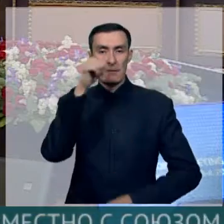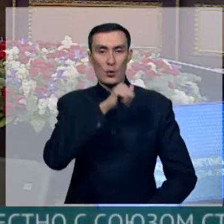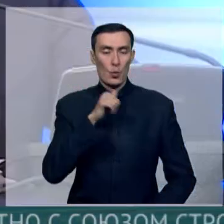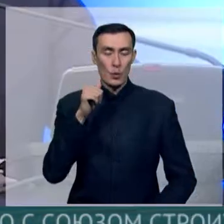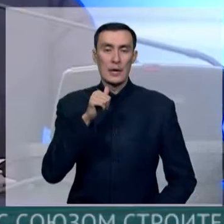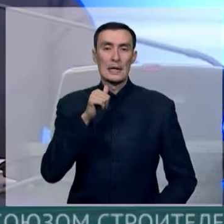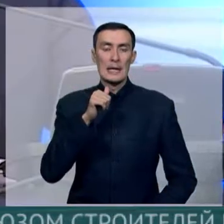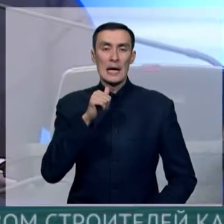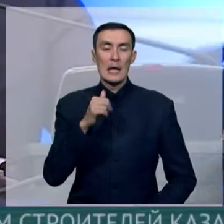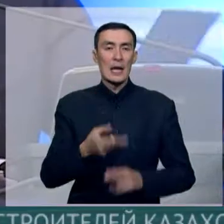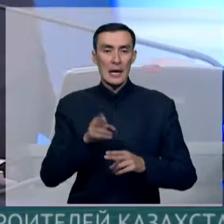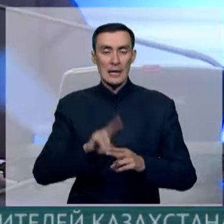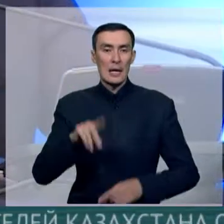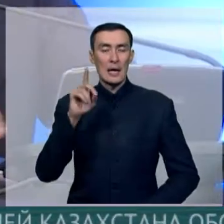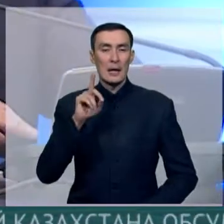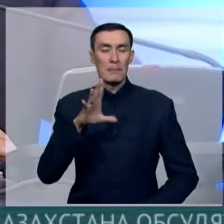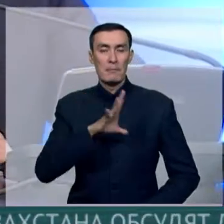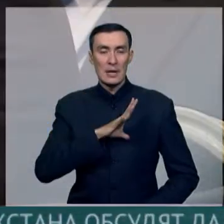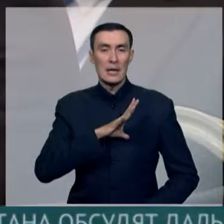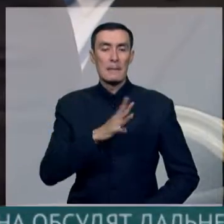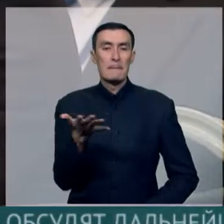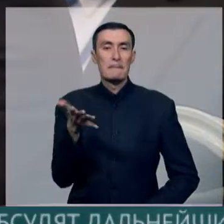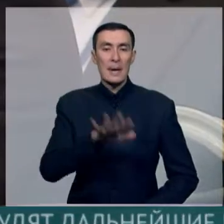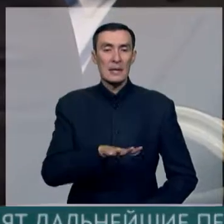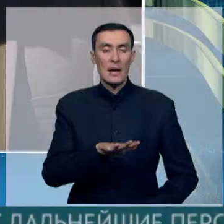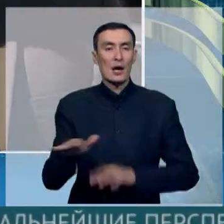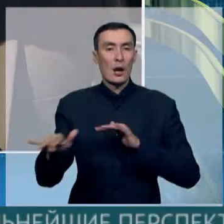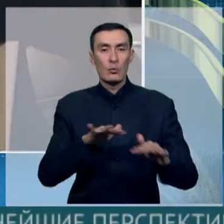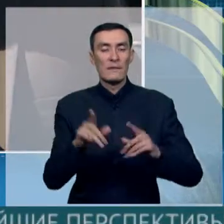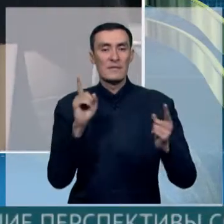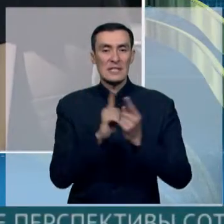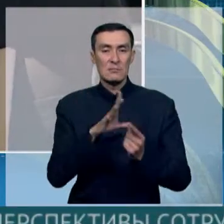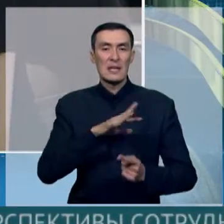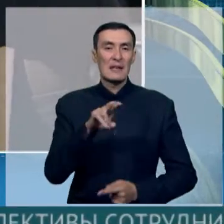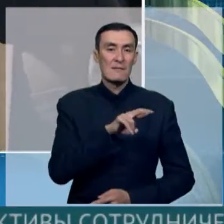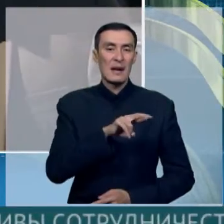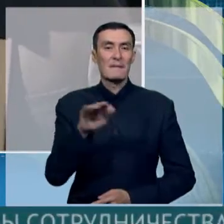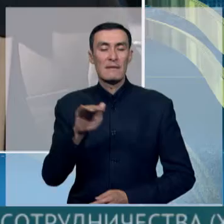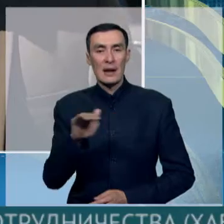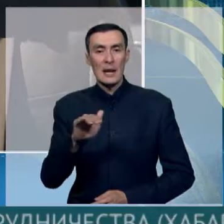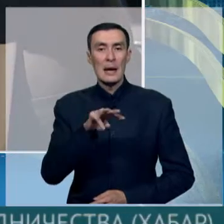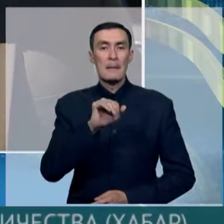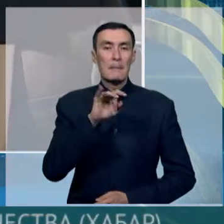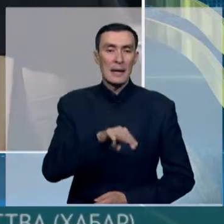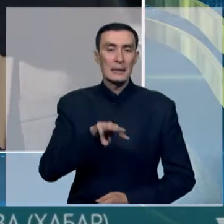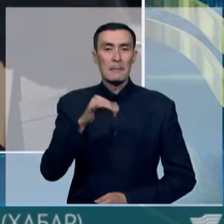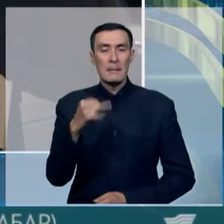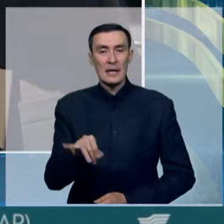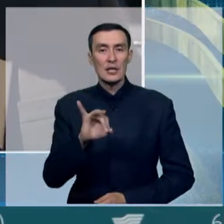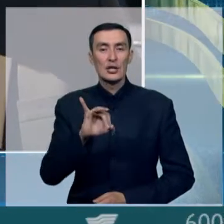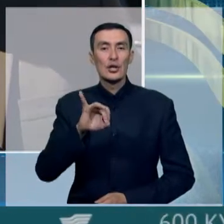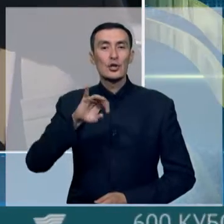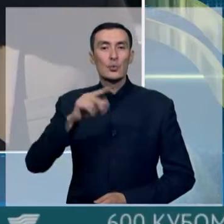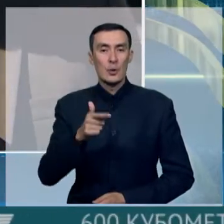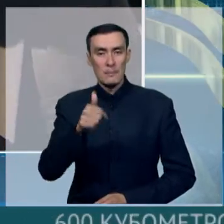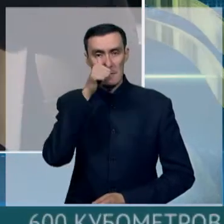года. К этому моменту уже состоялось 5 раундов встреч в январе, феврале, марте, мае и